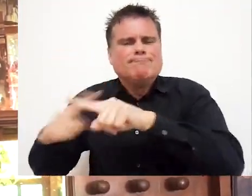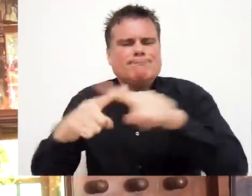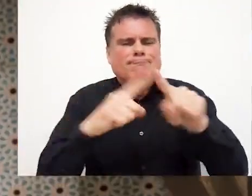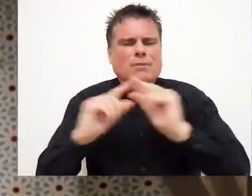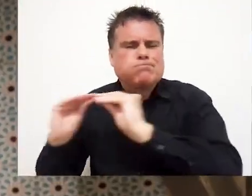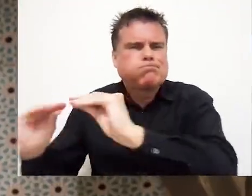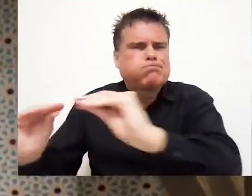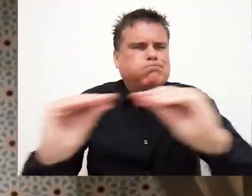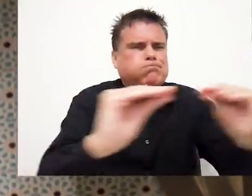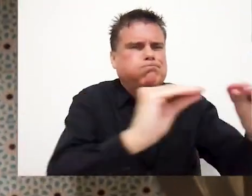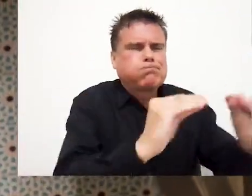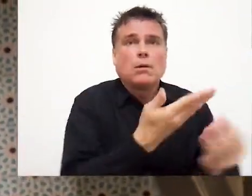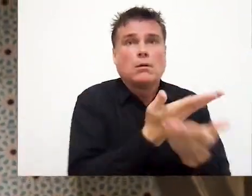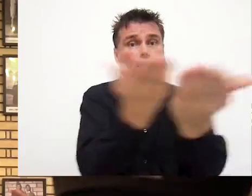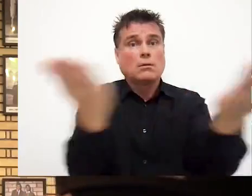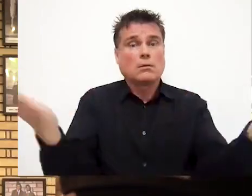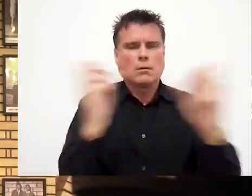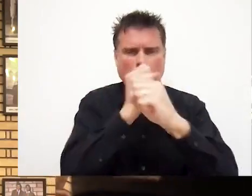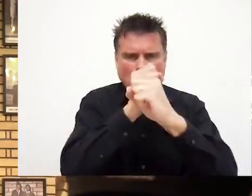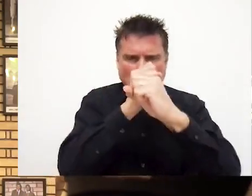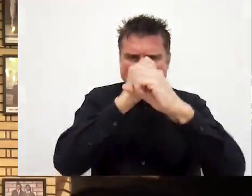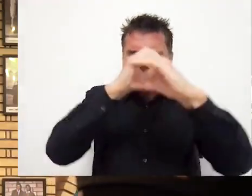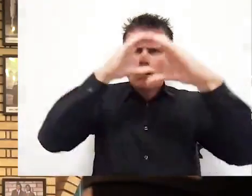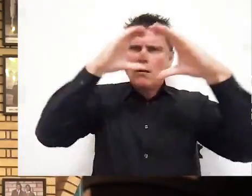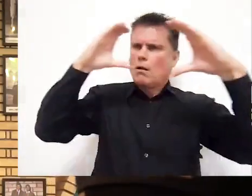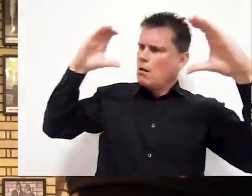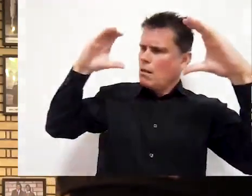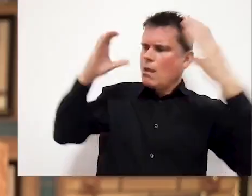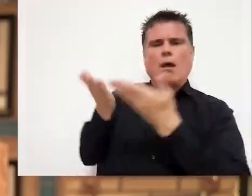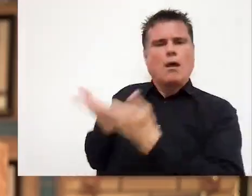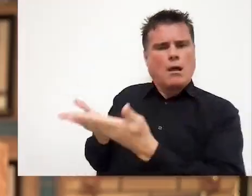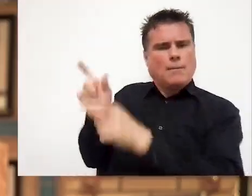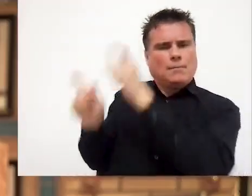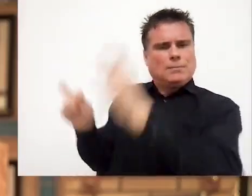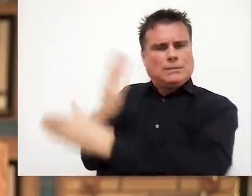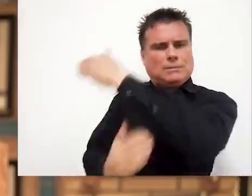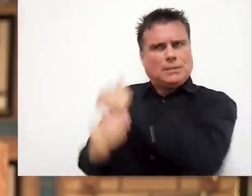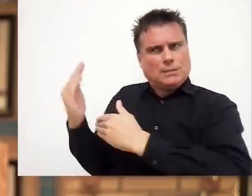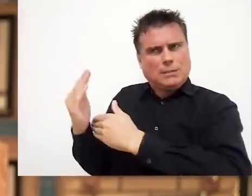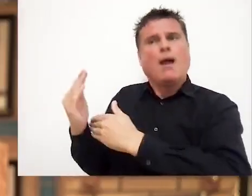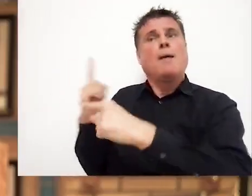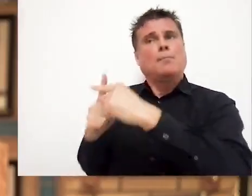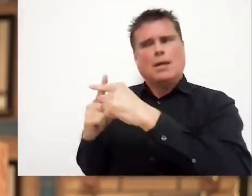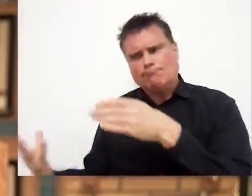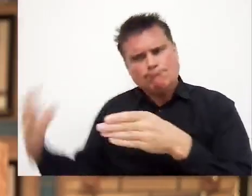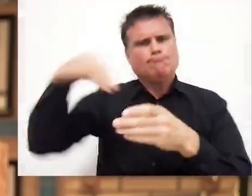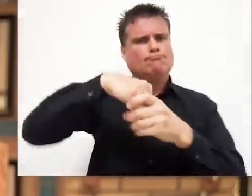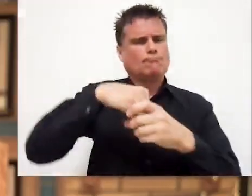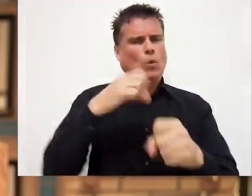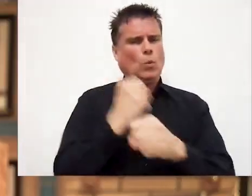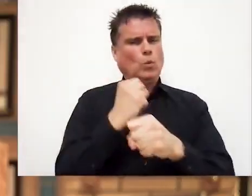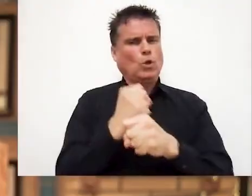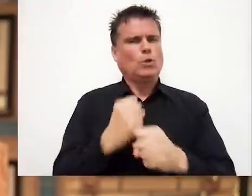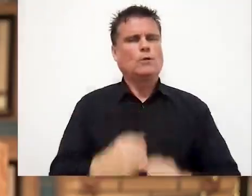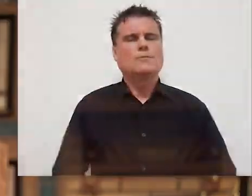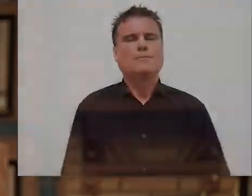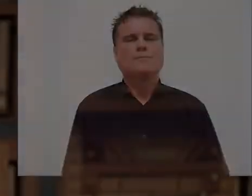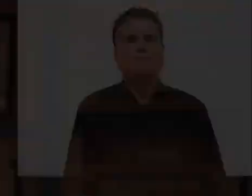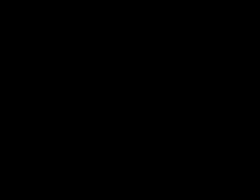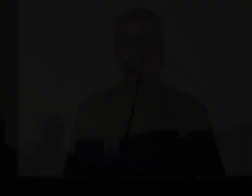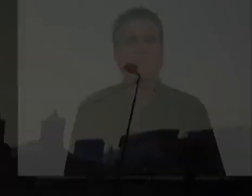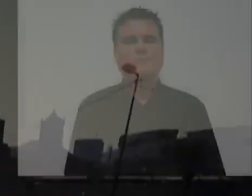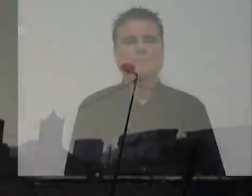الندوات التي من شأنها أن تطالب وتنشر الوعي بحقوق الأشخاص ذوي الإعاقة ومنها فرص